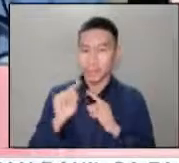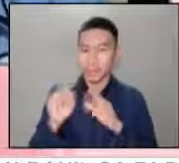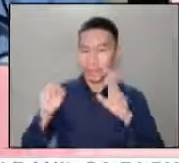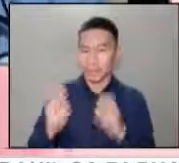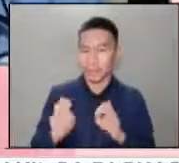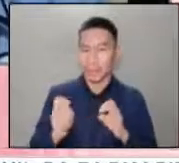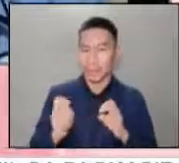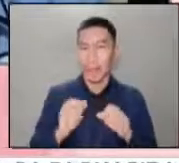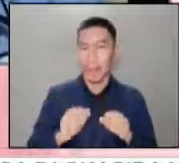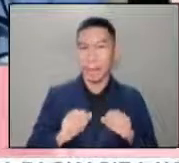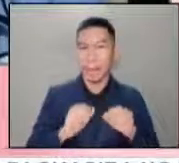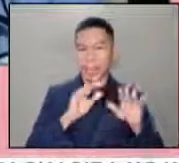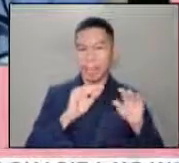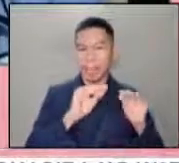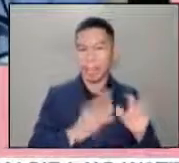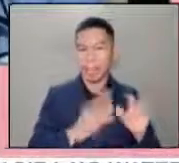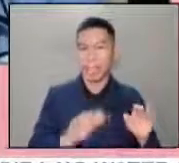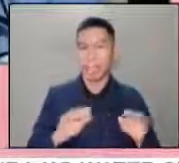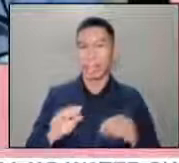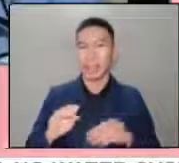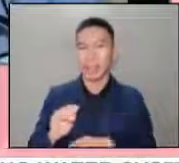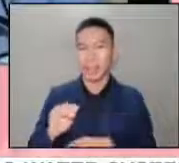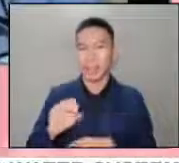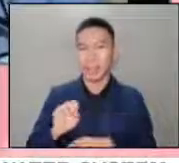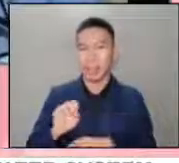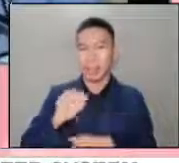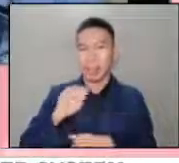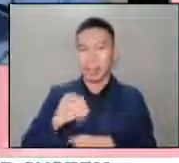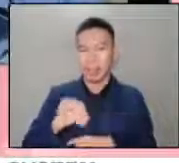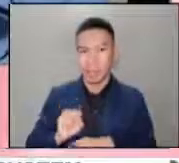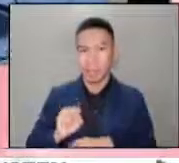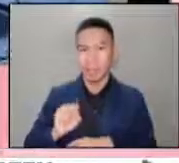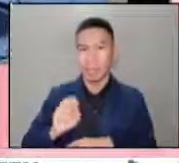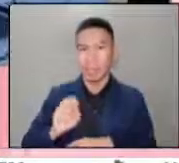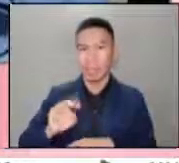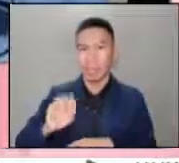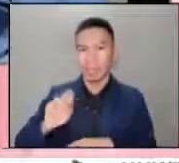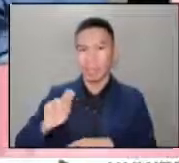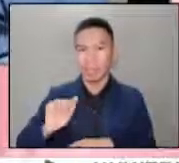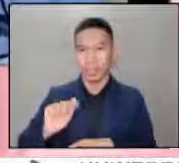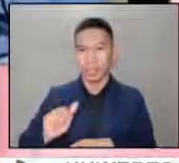Occidental, Teacher Jeric Maribao. Mabuhay po kayo. Thank you.